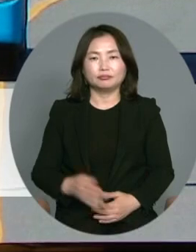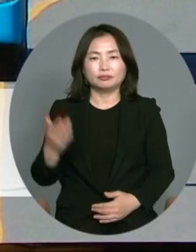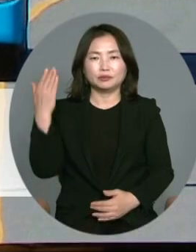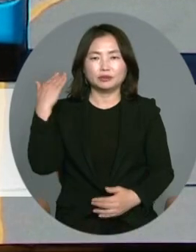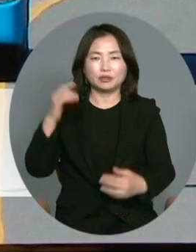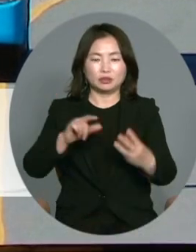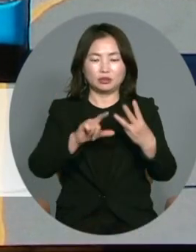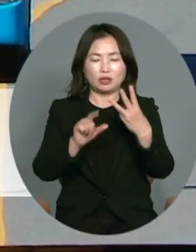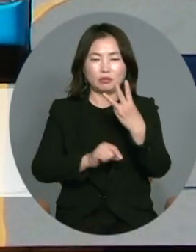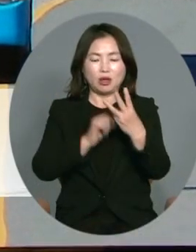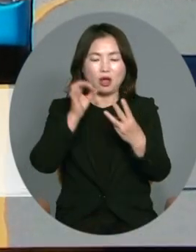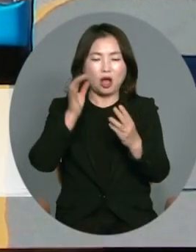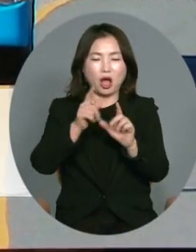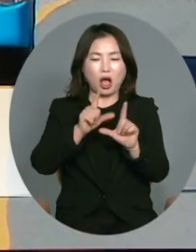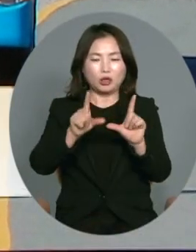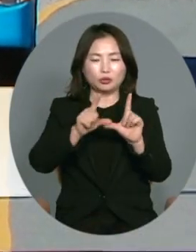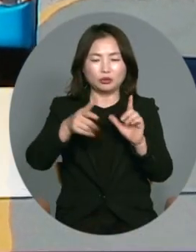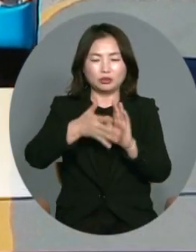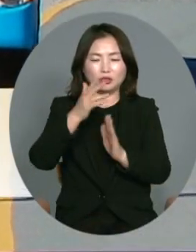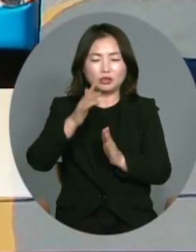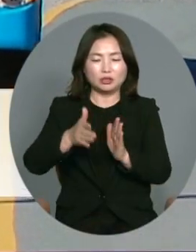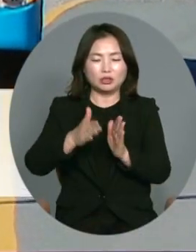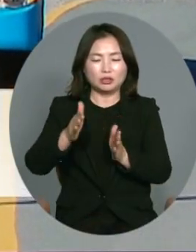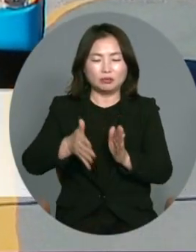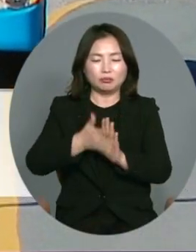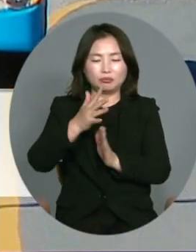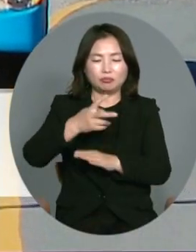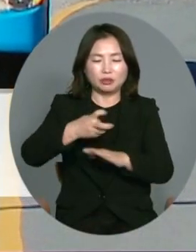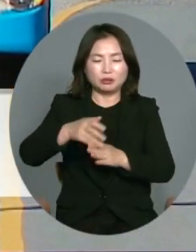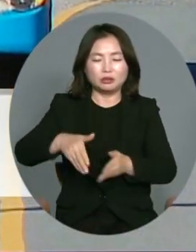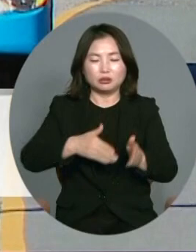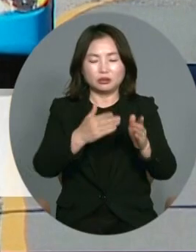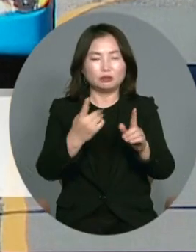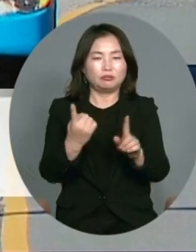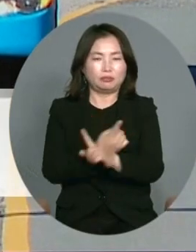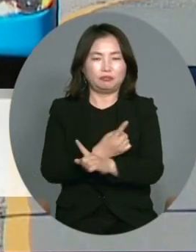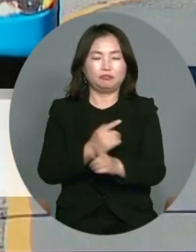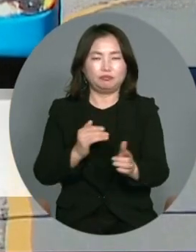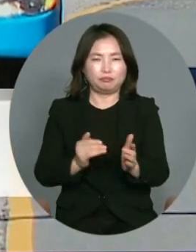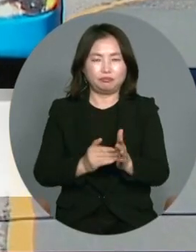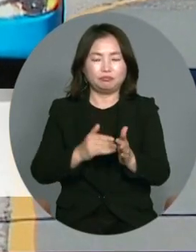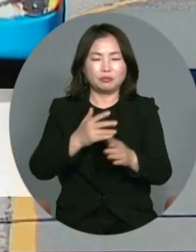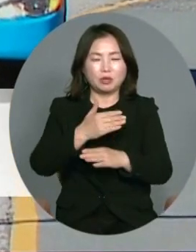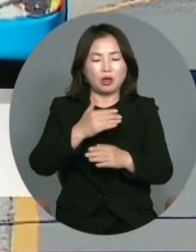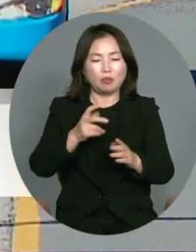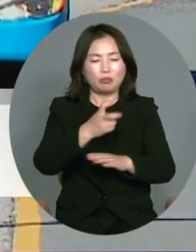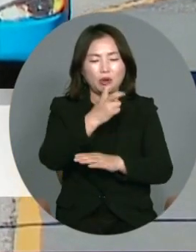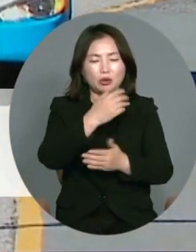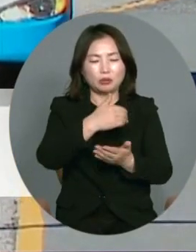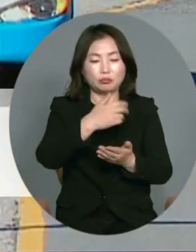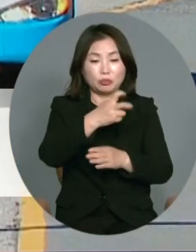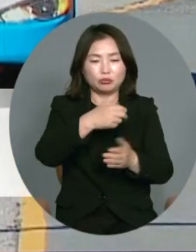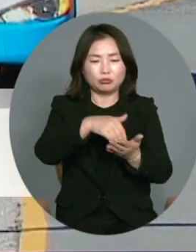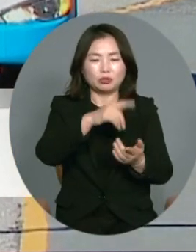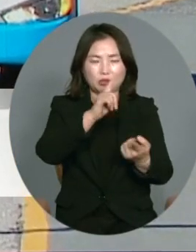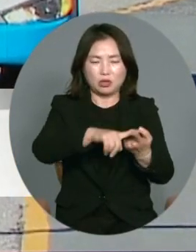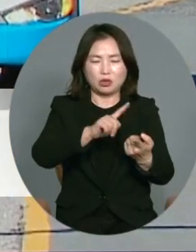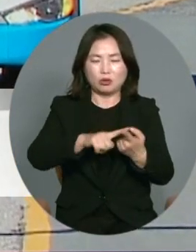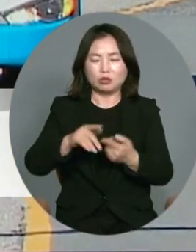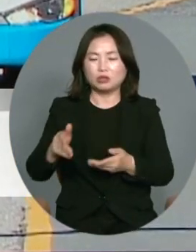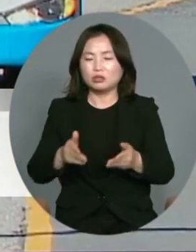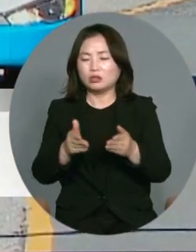지난 3월 안동시가 버스 노선을 전면적으로 개편했습니다. 당시 버스 숫자는 그대로 두고